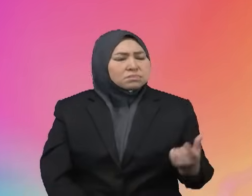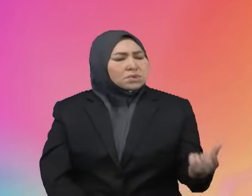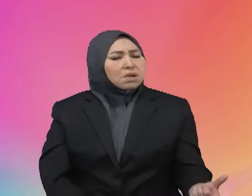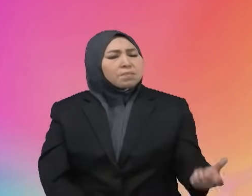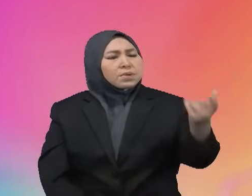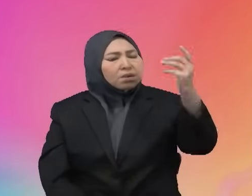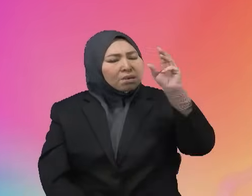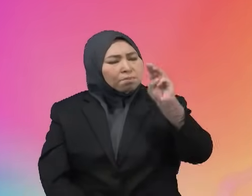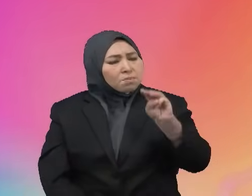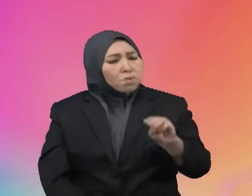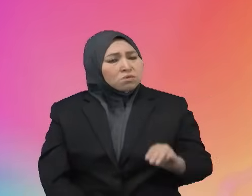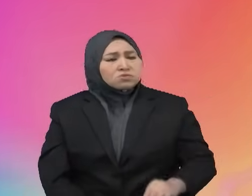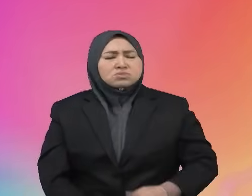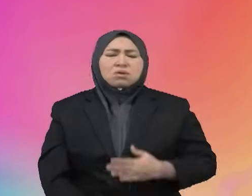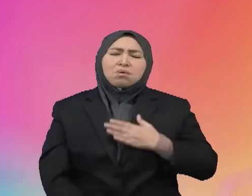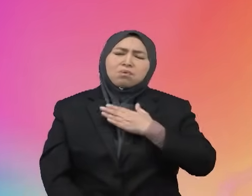قال رب